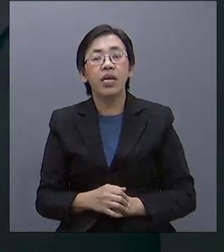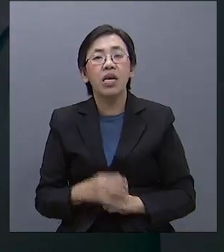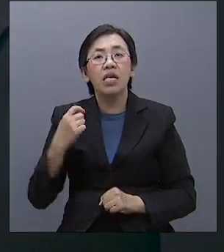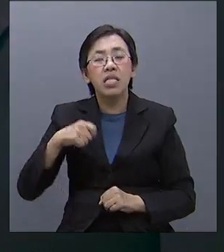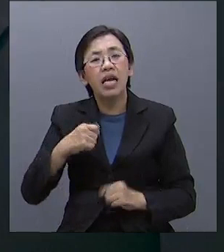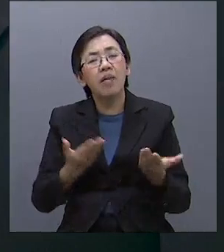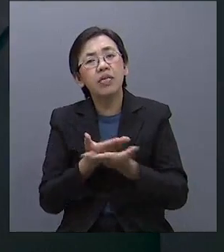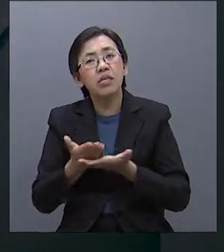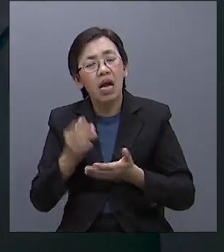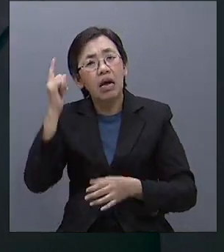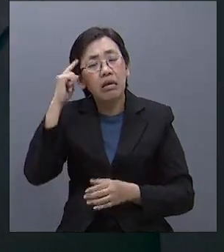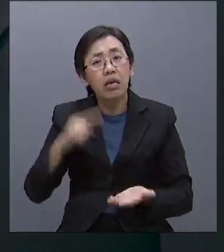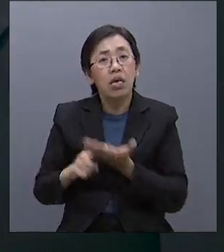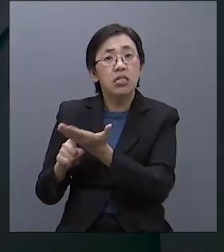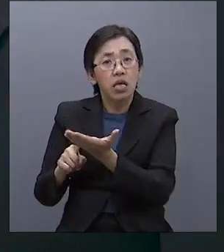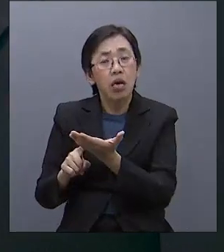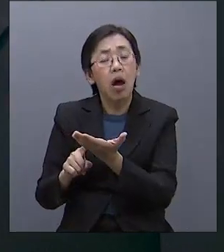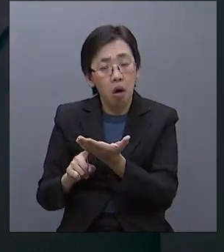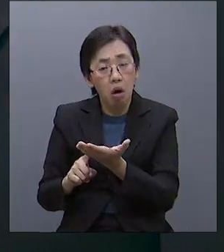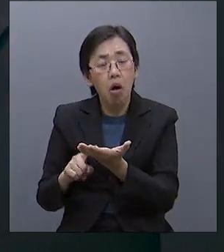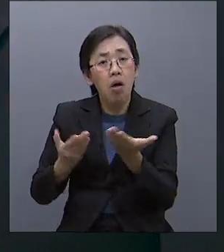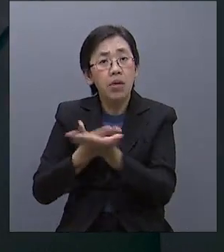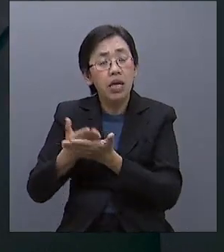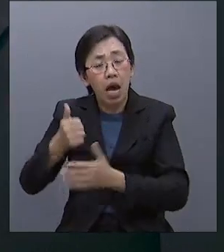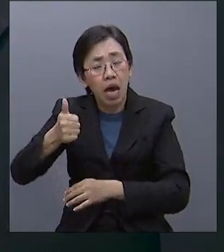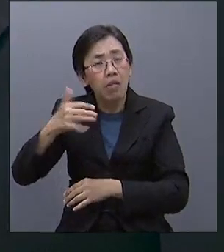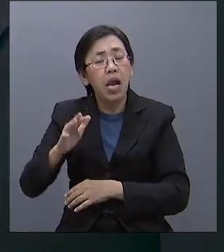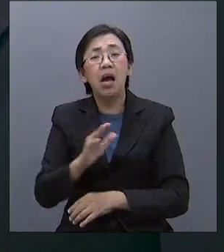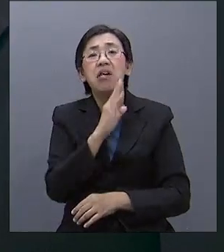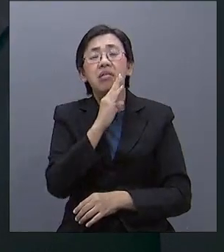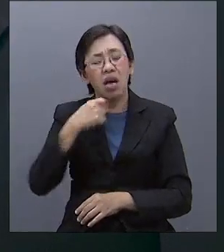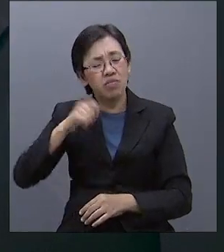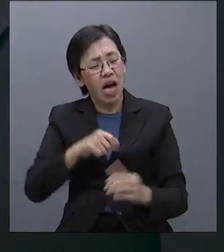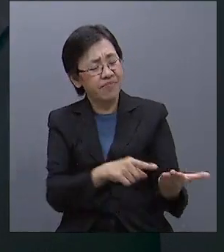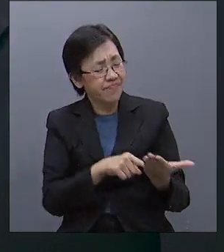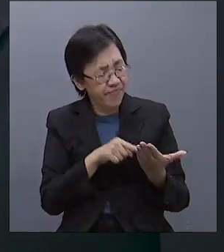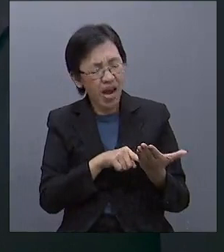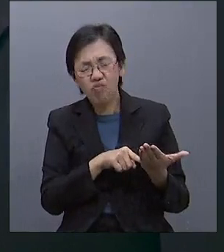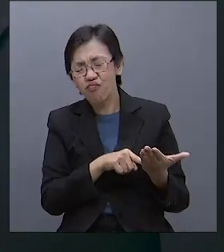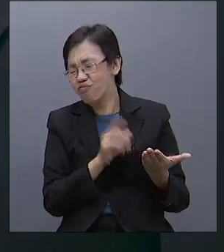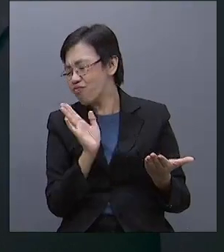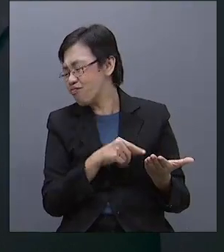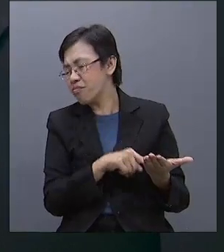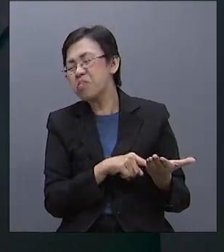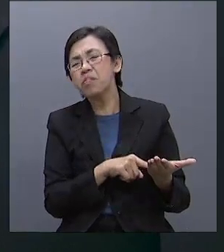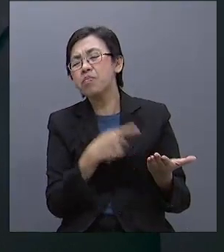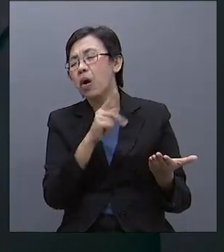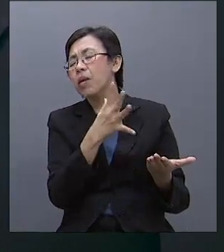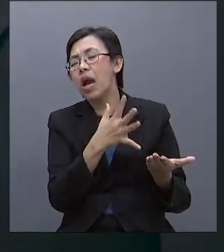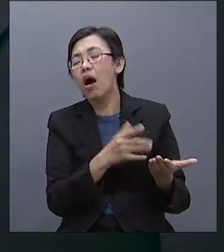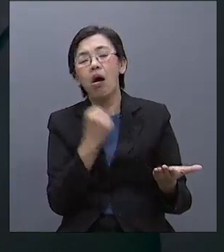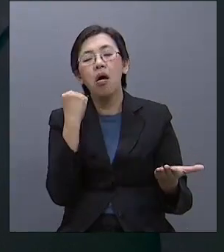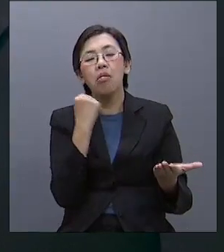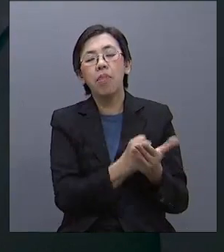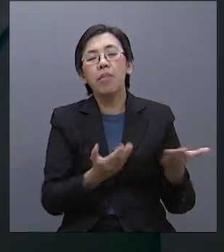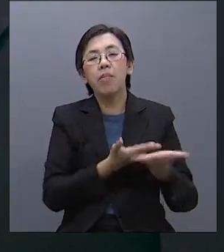าว่าคำร้องที่ยื่นเป็นสาระอันควรได้รับการวินิจฉัยไหมถ้าเกิดศาลมองว่าไม่เป็นสาระก็มีอำนาจที่จะไม่รับคำร้อง